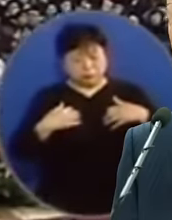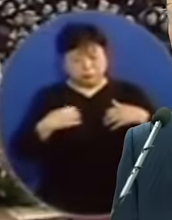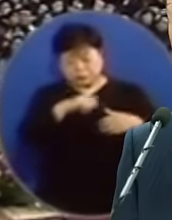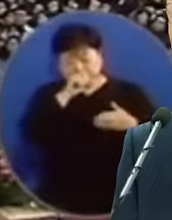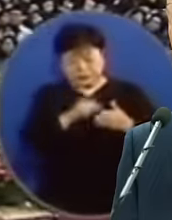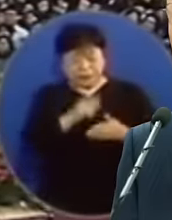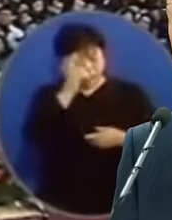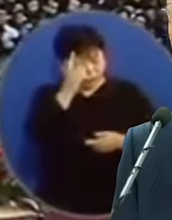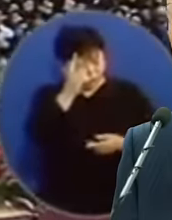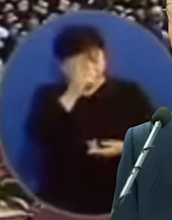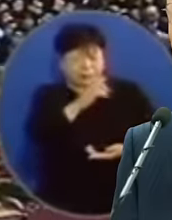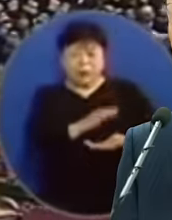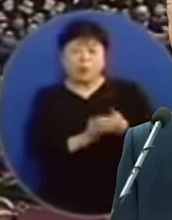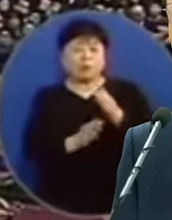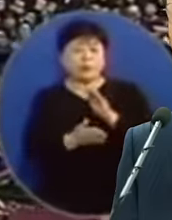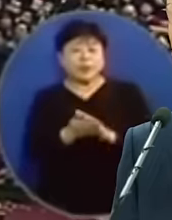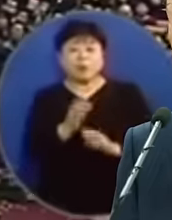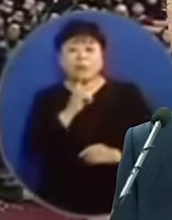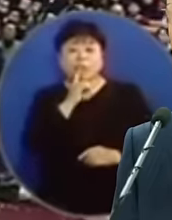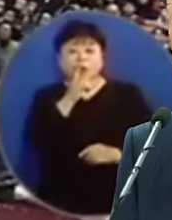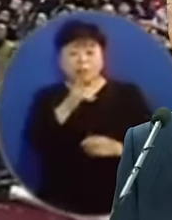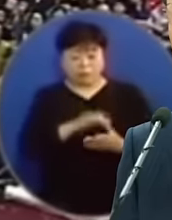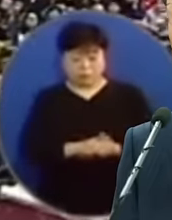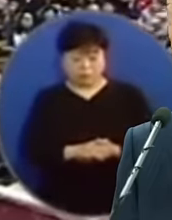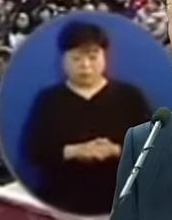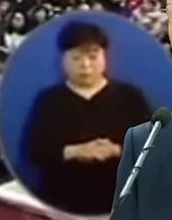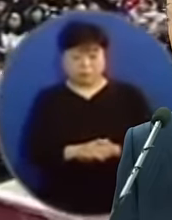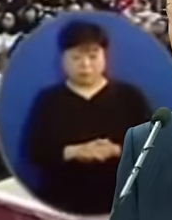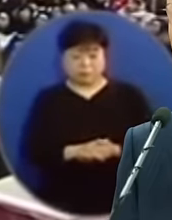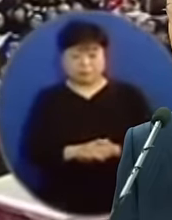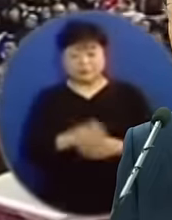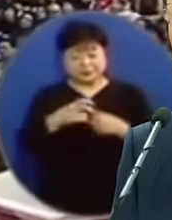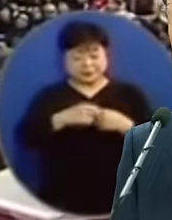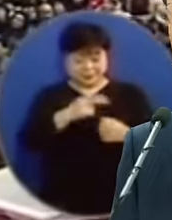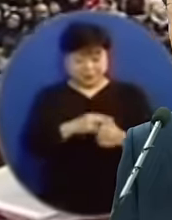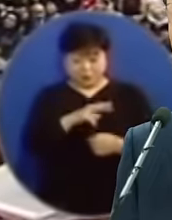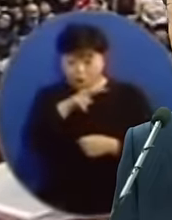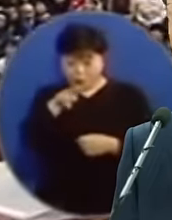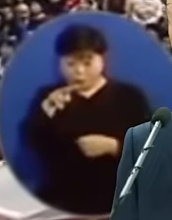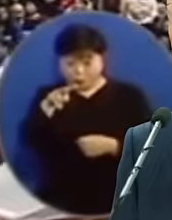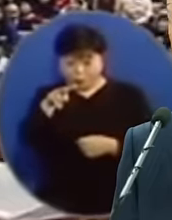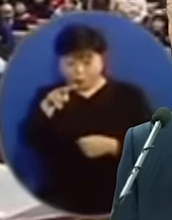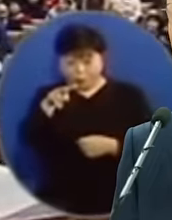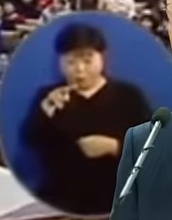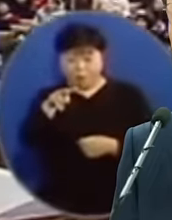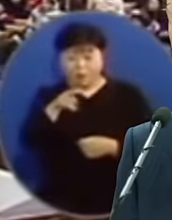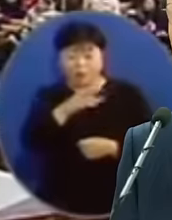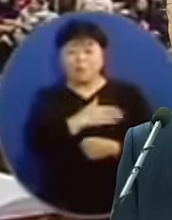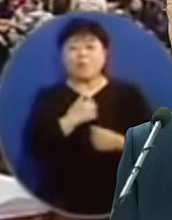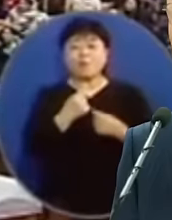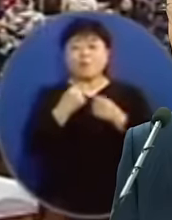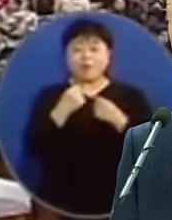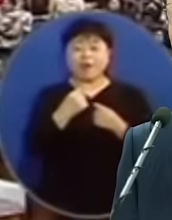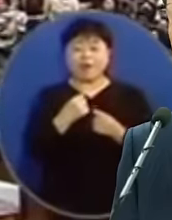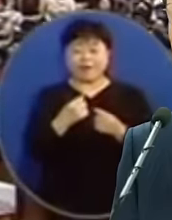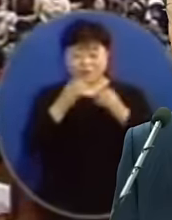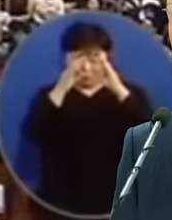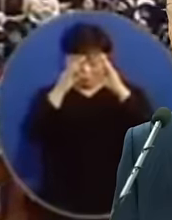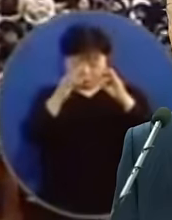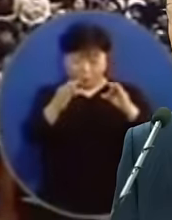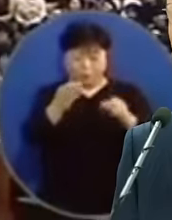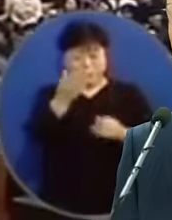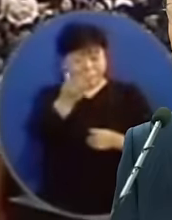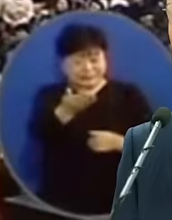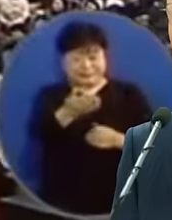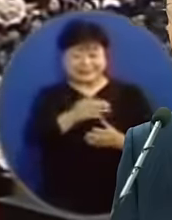속에 전혀 없습니다. 그 의사 선생은 그분을 보고 몸이 건강하고 튼튼한 것을 보고